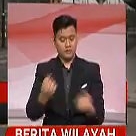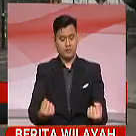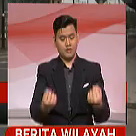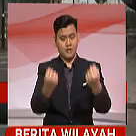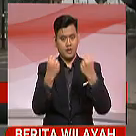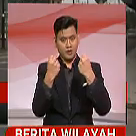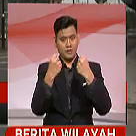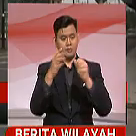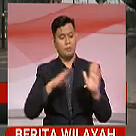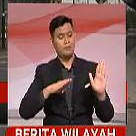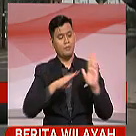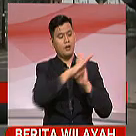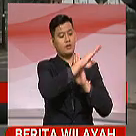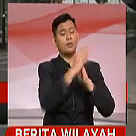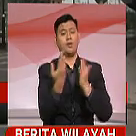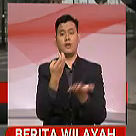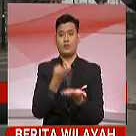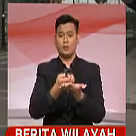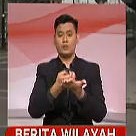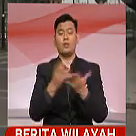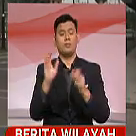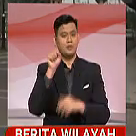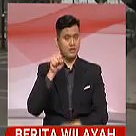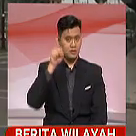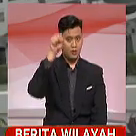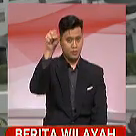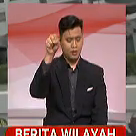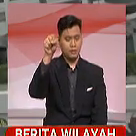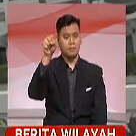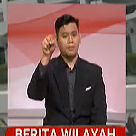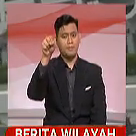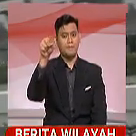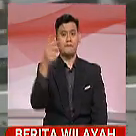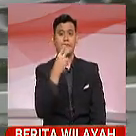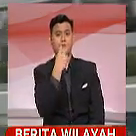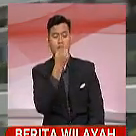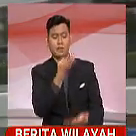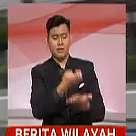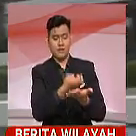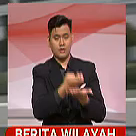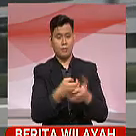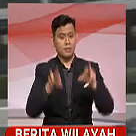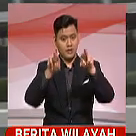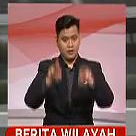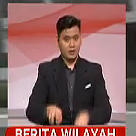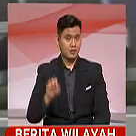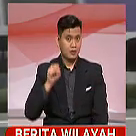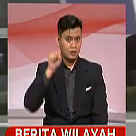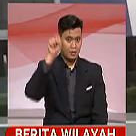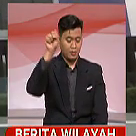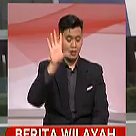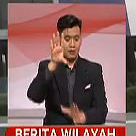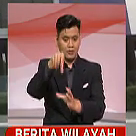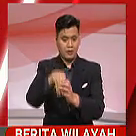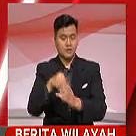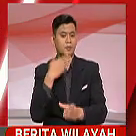menjana sektor ekonomi negeri yang terjejas beberapa tahun kebelakangan ini bagi memastikan ekonomi rakyat termasuk golongan belia kembali